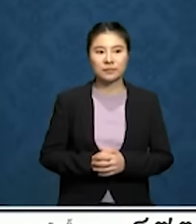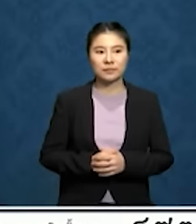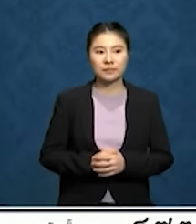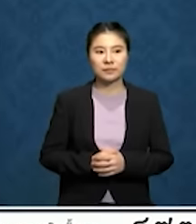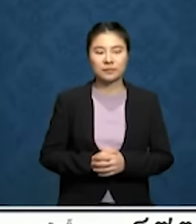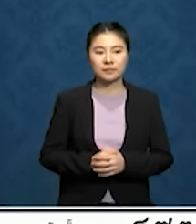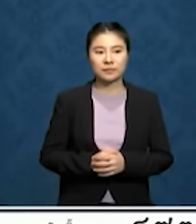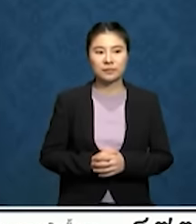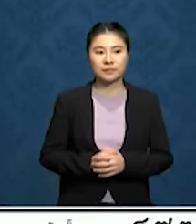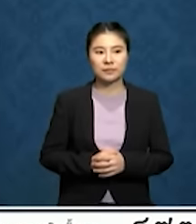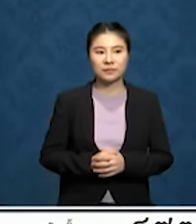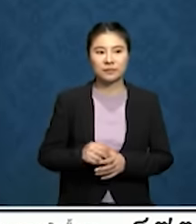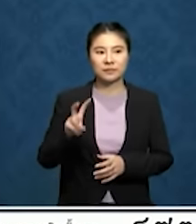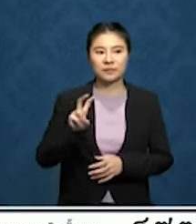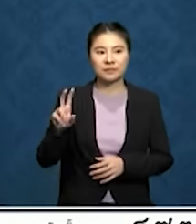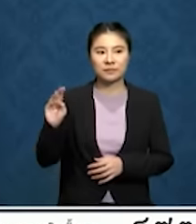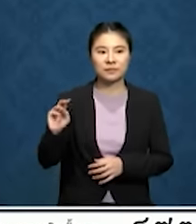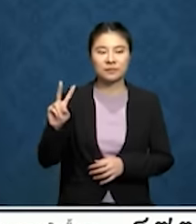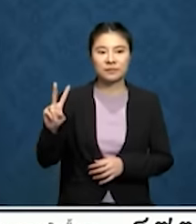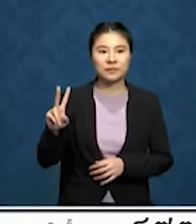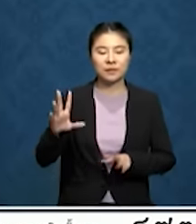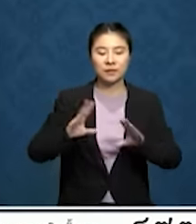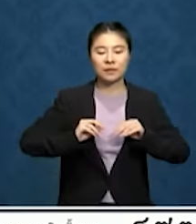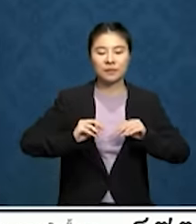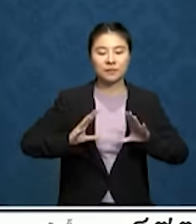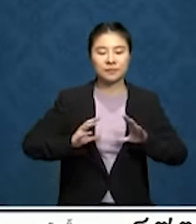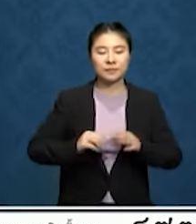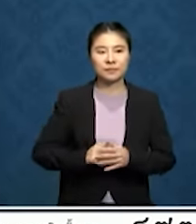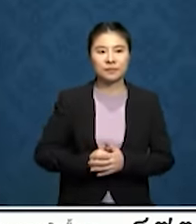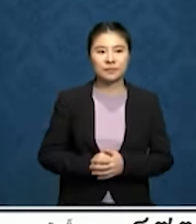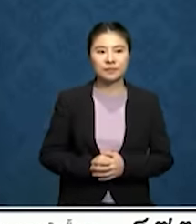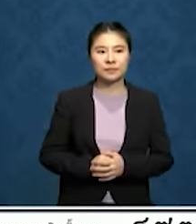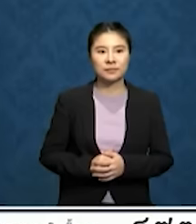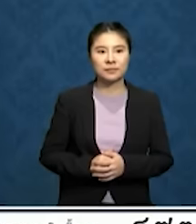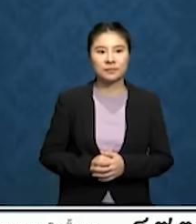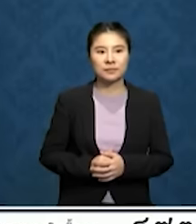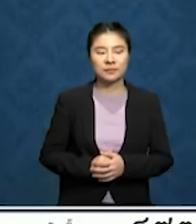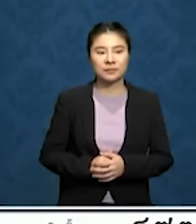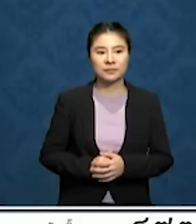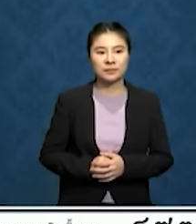242นายพฤทธิ์วัชรศิลป ์ไม่เห็นชอบครับ